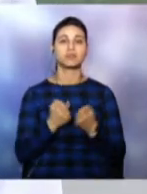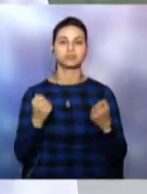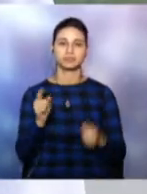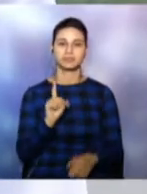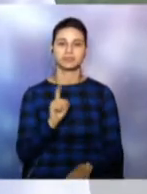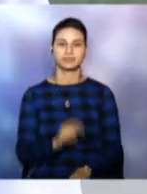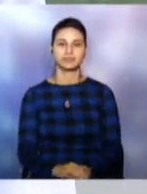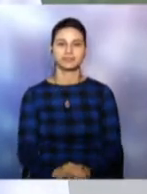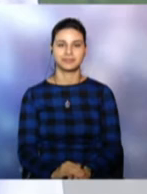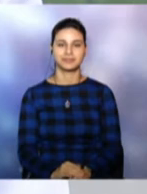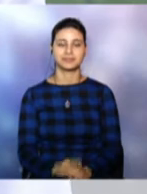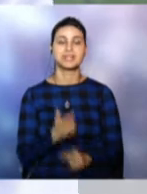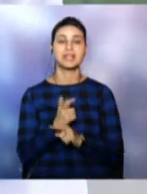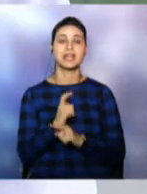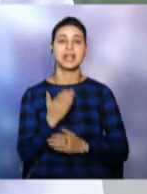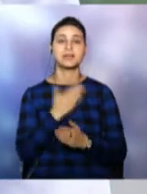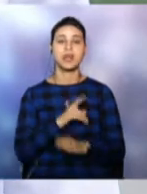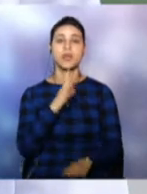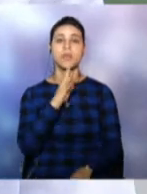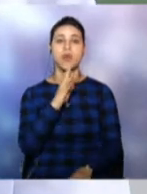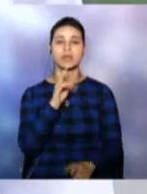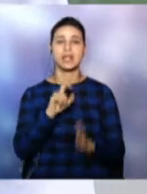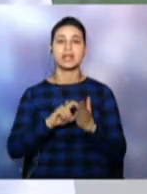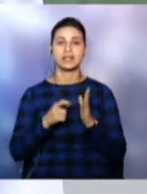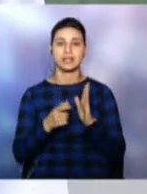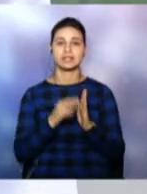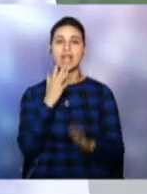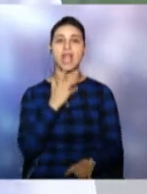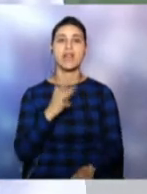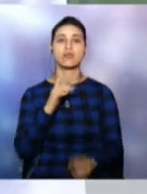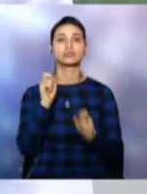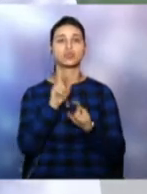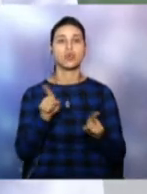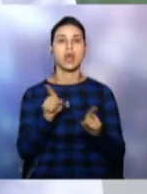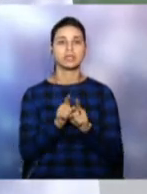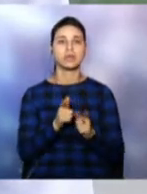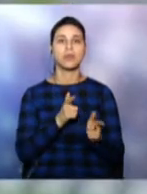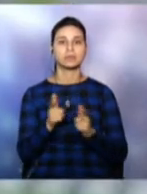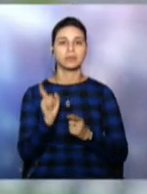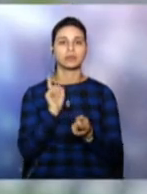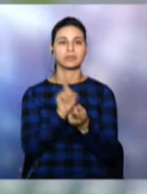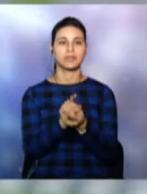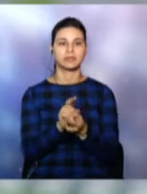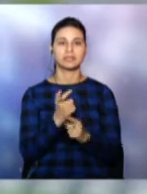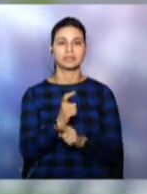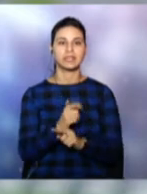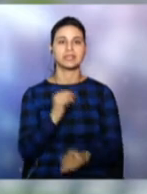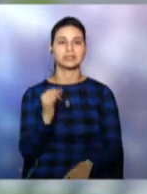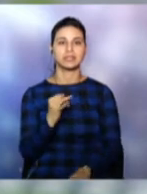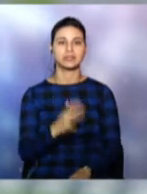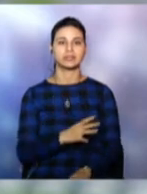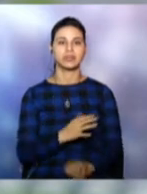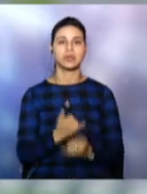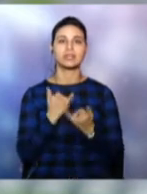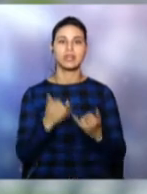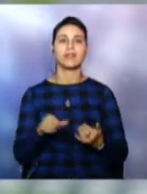ძალიან მიხარია, რომ ჩვენი სკოლის მეოთხე კლასელები ევროპული სკოლის მოსწავლეებს ესეთი მომზადებულები დახვდნენ. ჩემთვის ძალიან საინტერესო იყო დღევანდელი